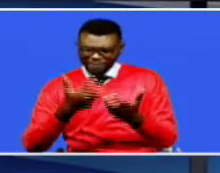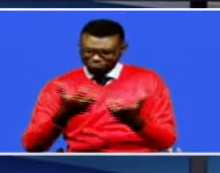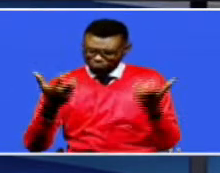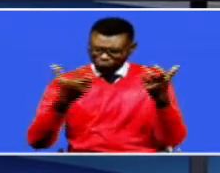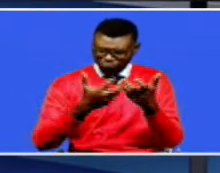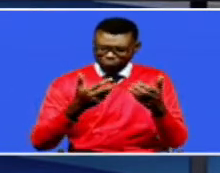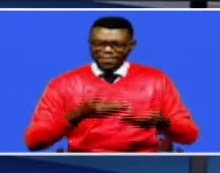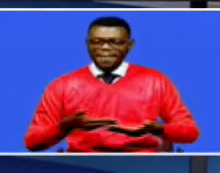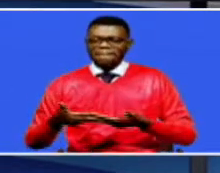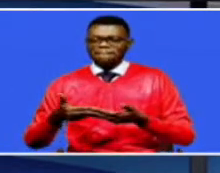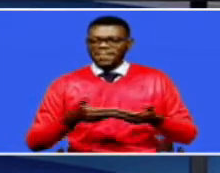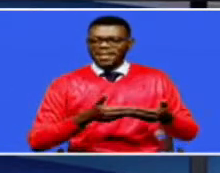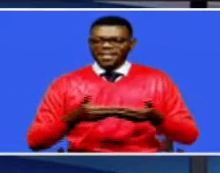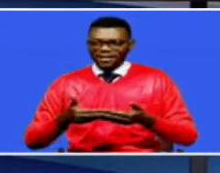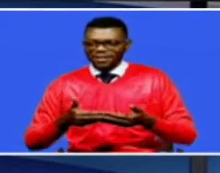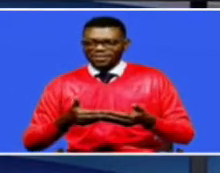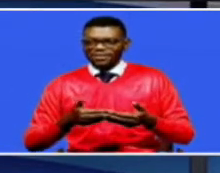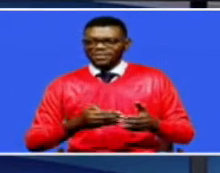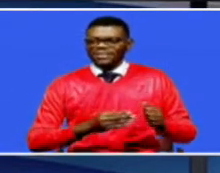mtoto huyo kwa kiwango cha